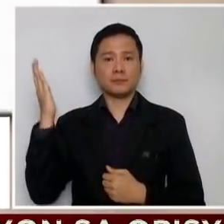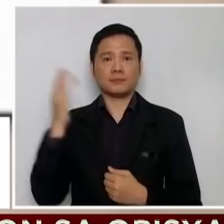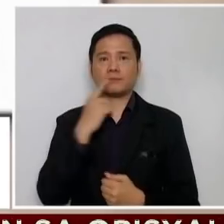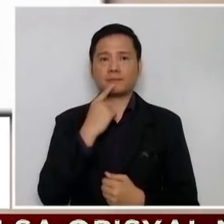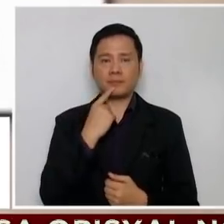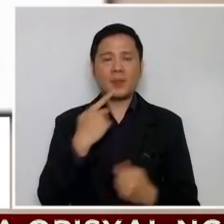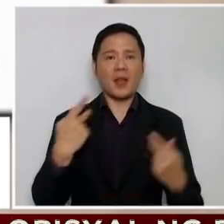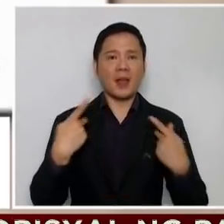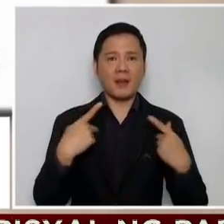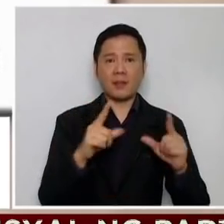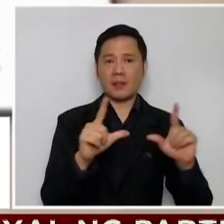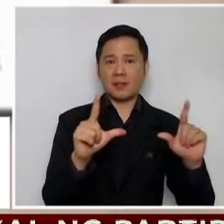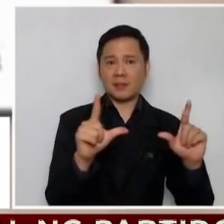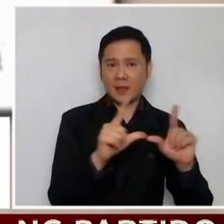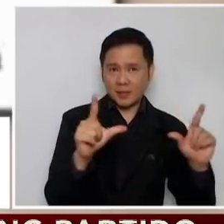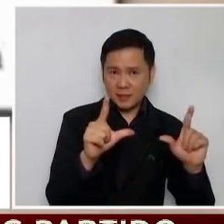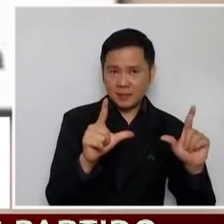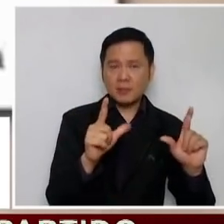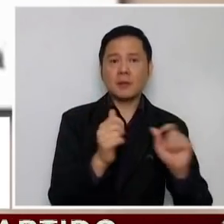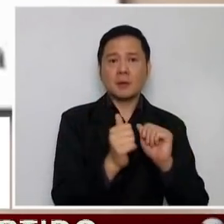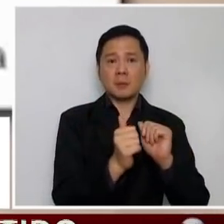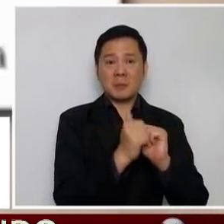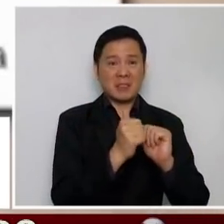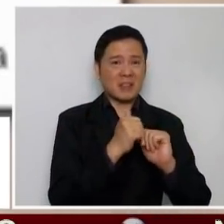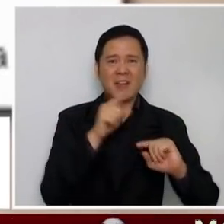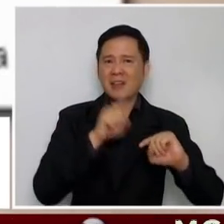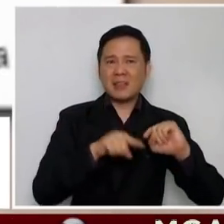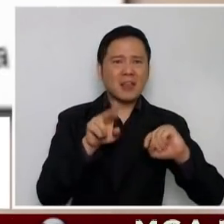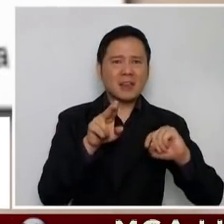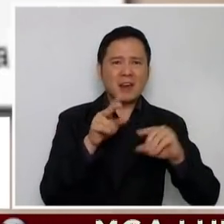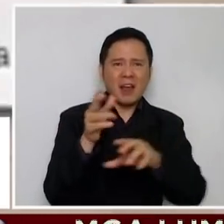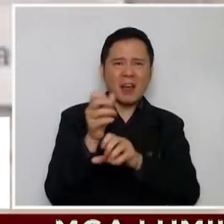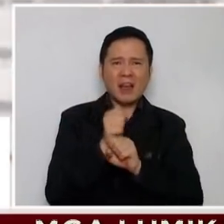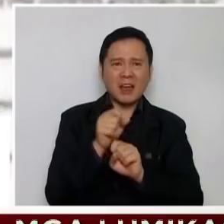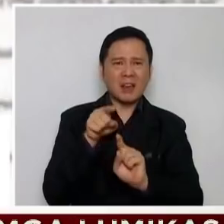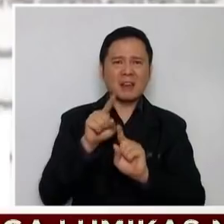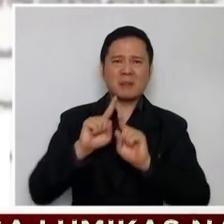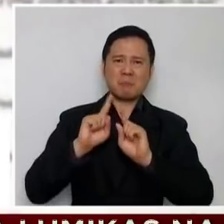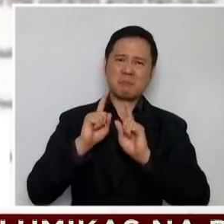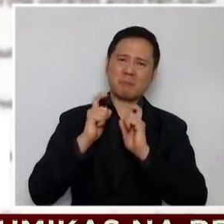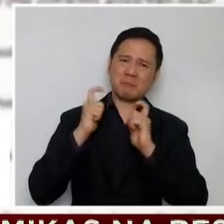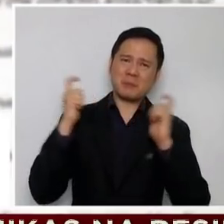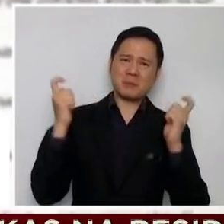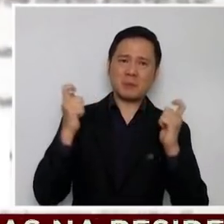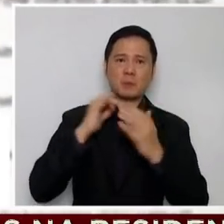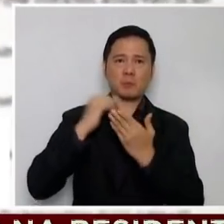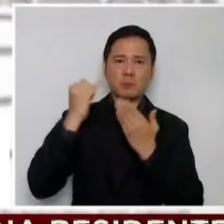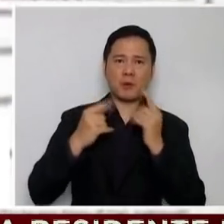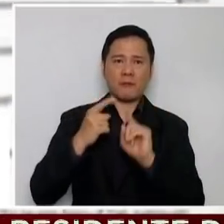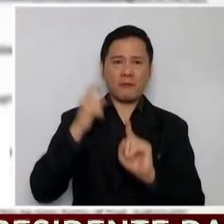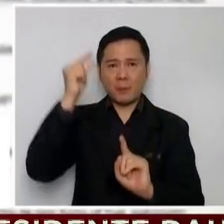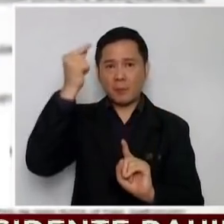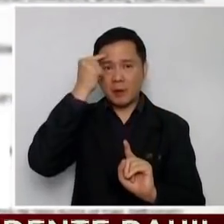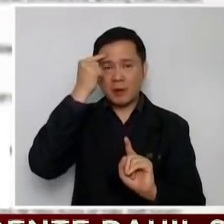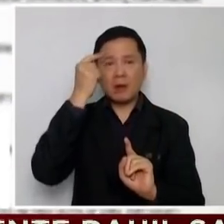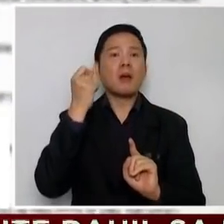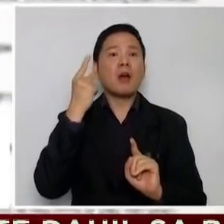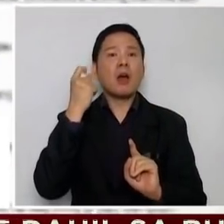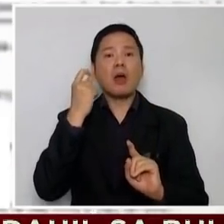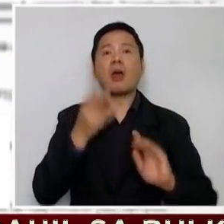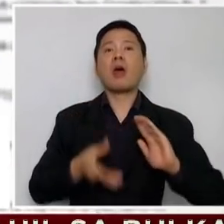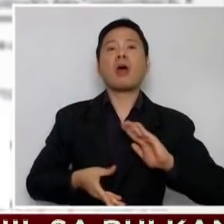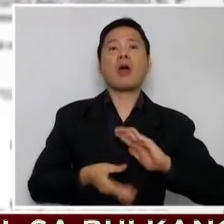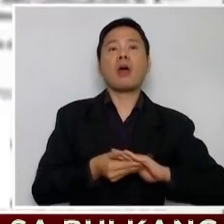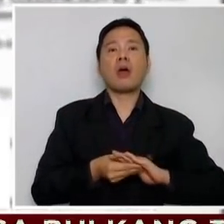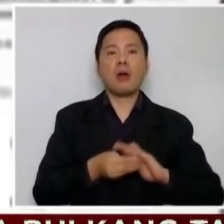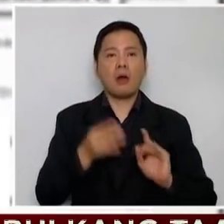kumpanya kaya't hindi dapat nakakakuha ng malalaking proyekto ng gobyerno. Pero nagagawaan niyang malusutan ito sa pamamagitan